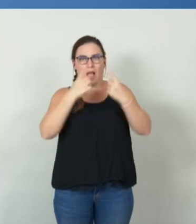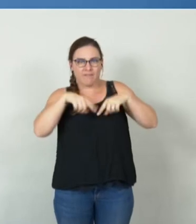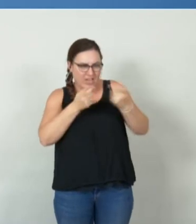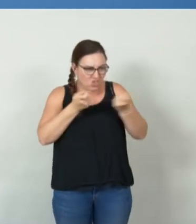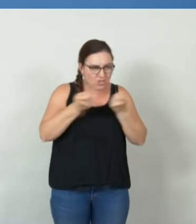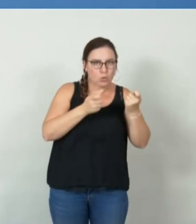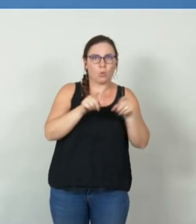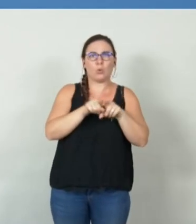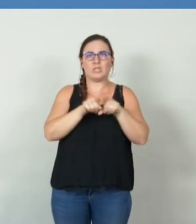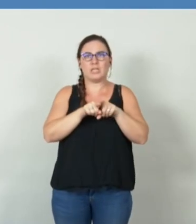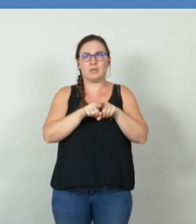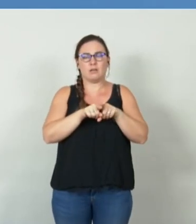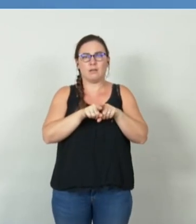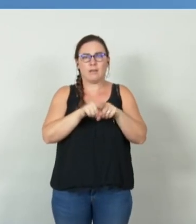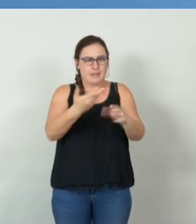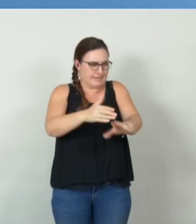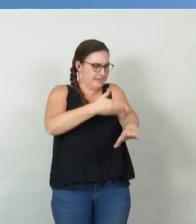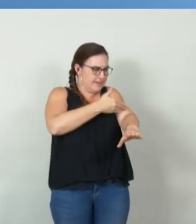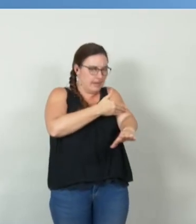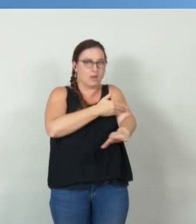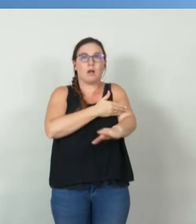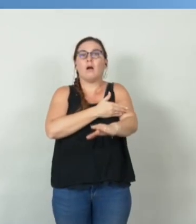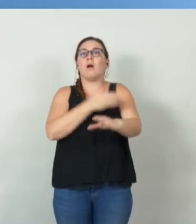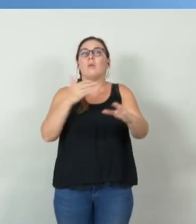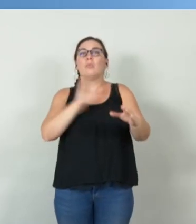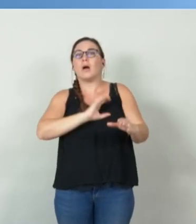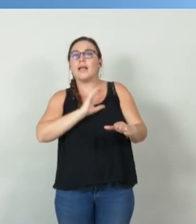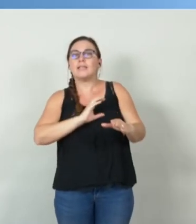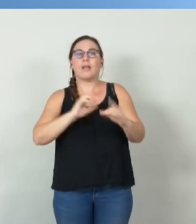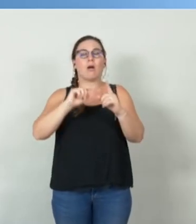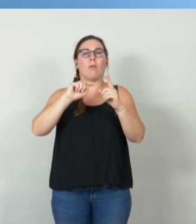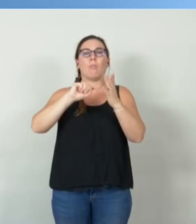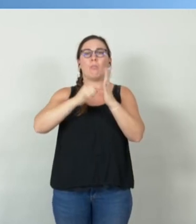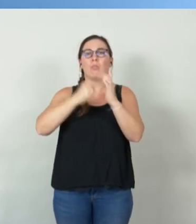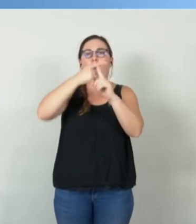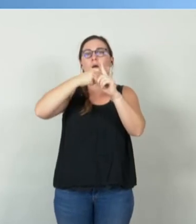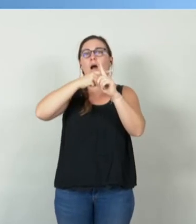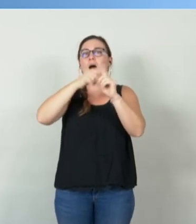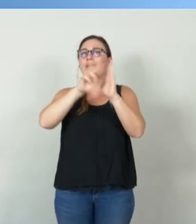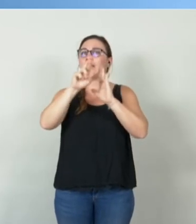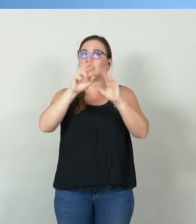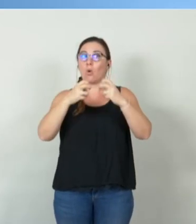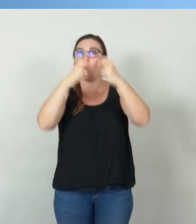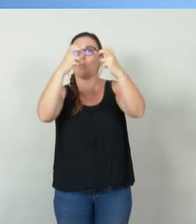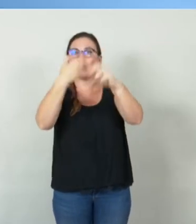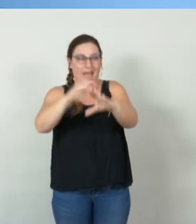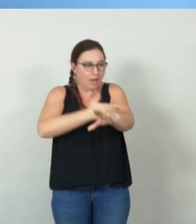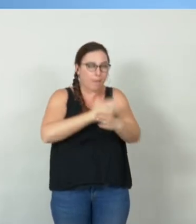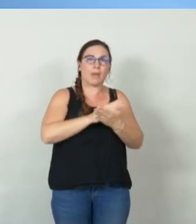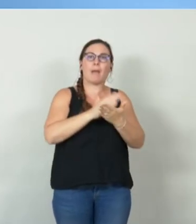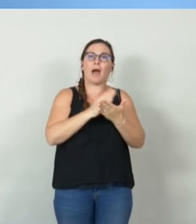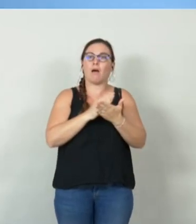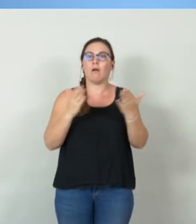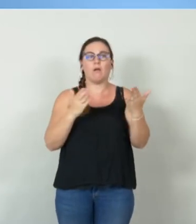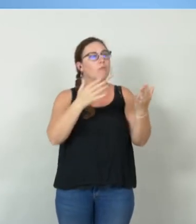vous permettent d'absorber les augmentations du point d'indice ça a été dit tout à fait justement quand on fait